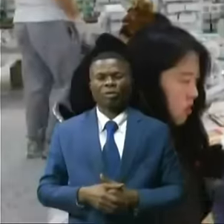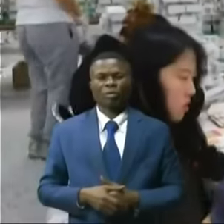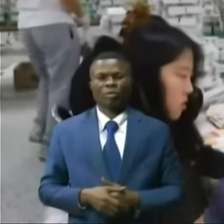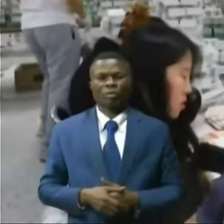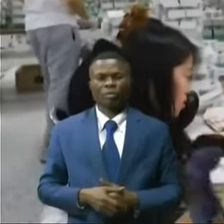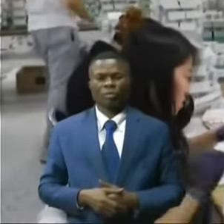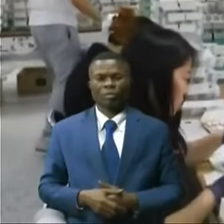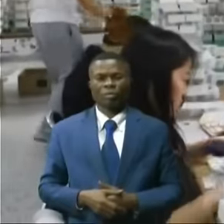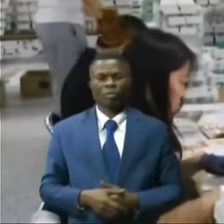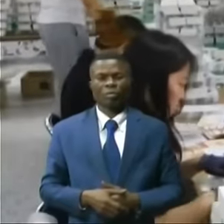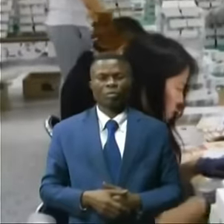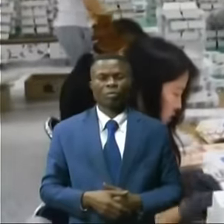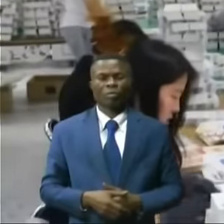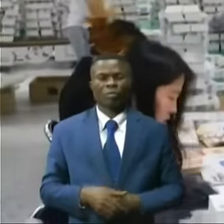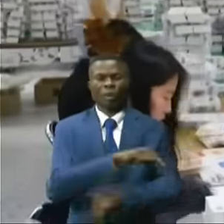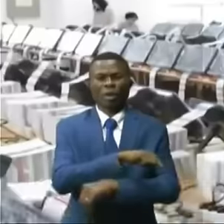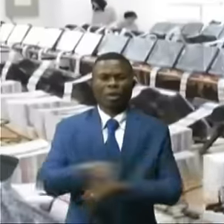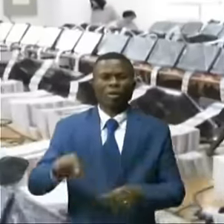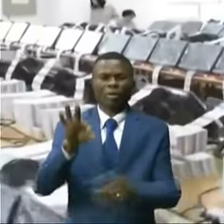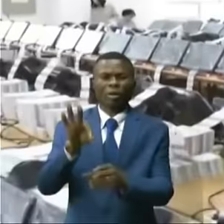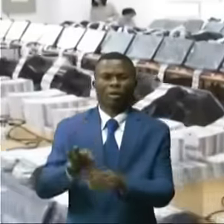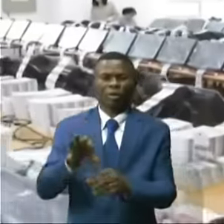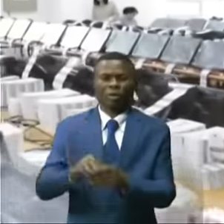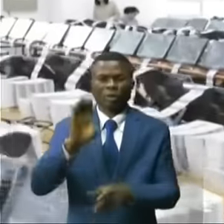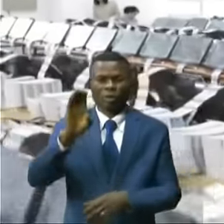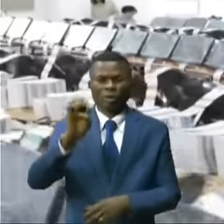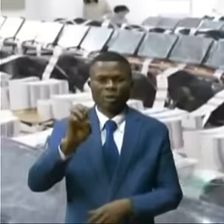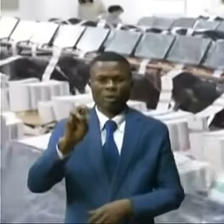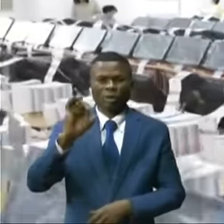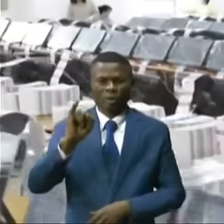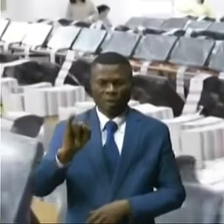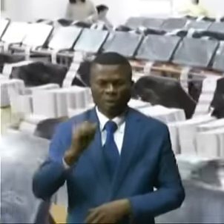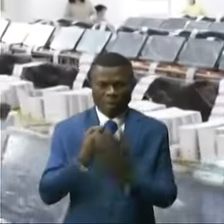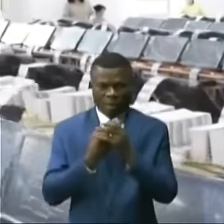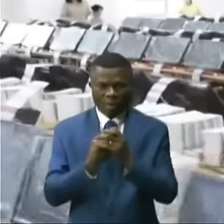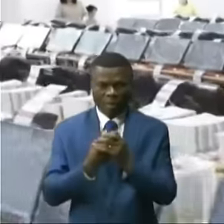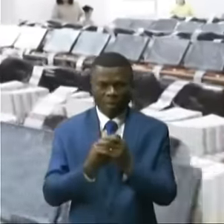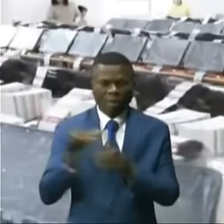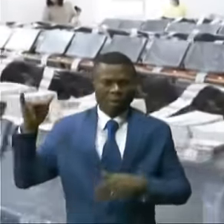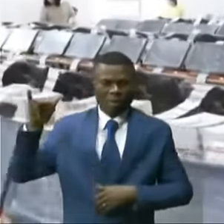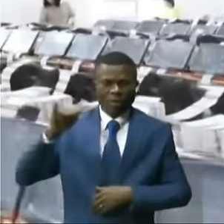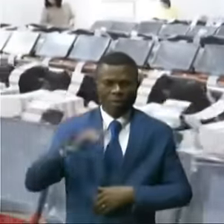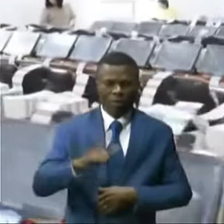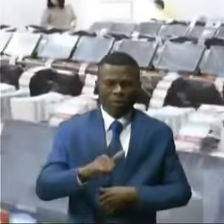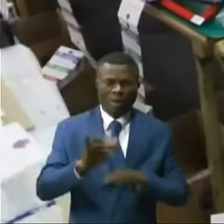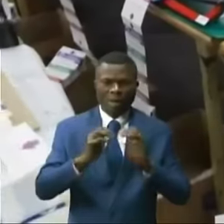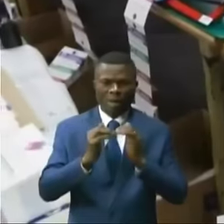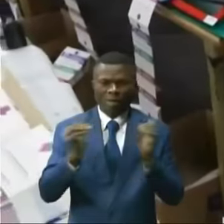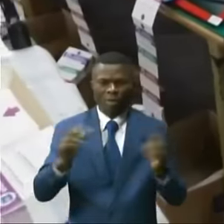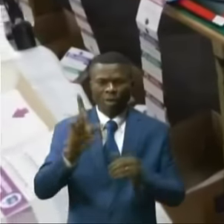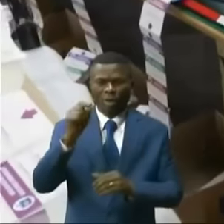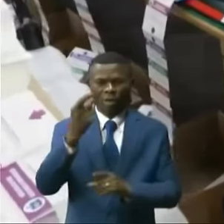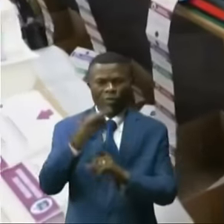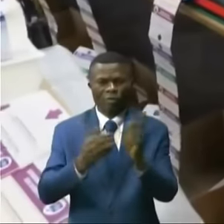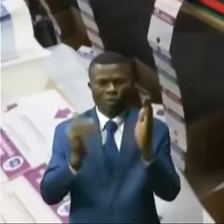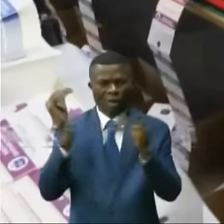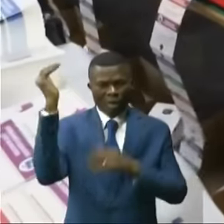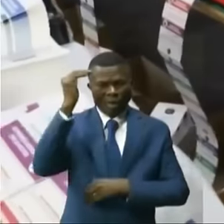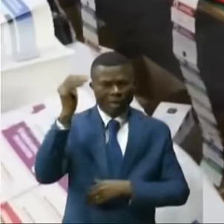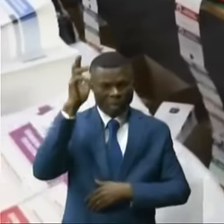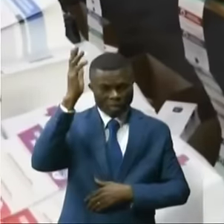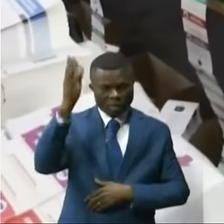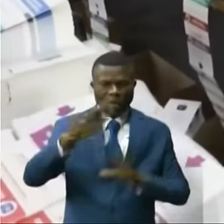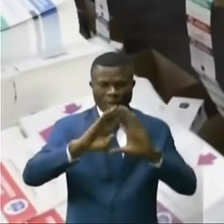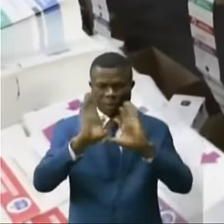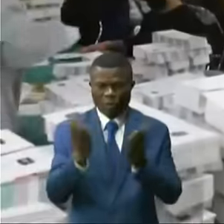électoral que pilote deikadimazadi amorce son virage pour un atterrissage en douceur le 20 décembre 2023 toutes les